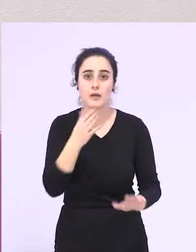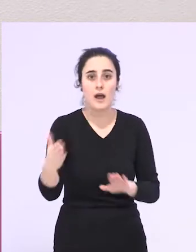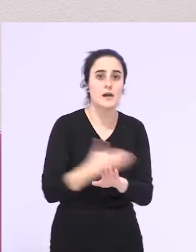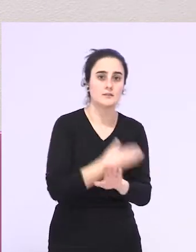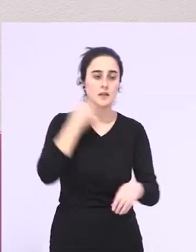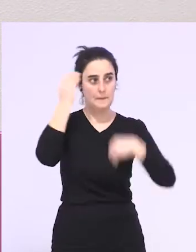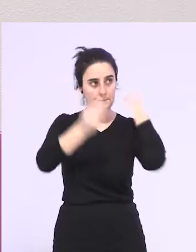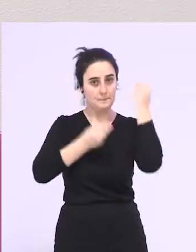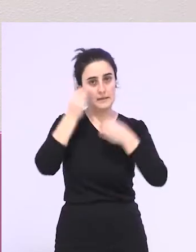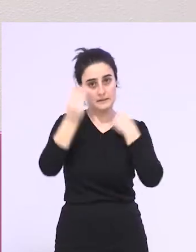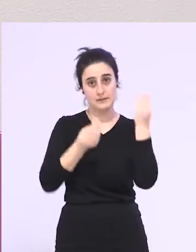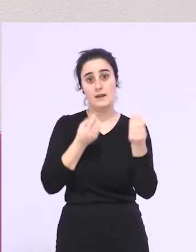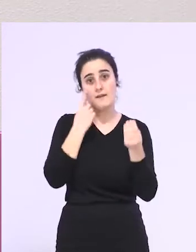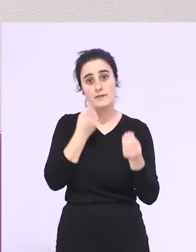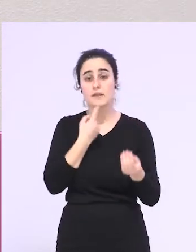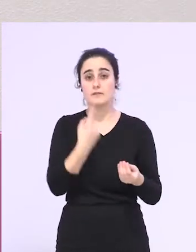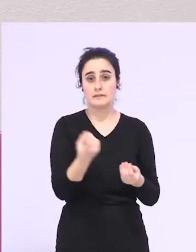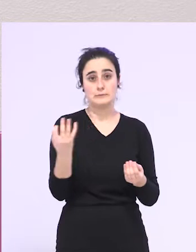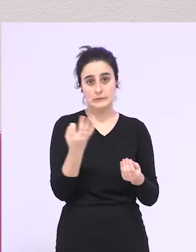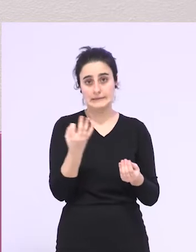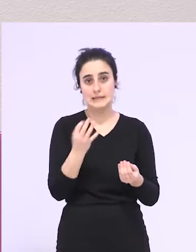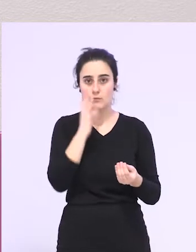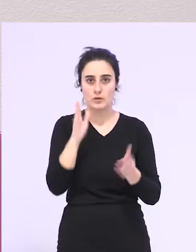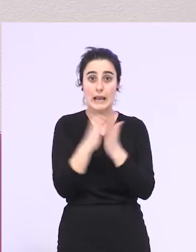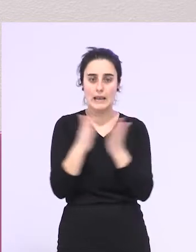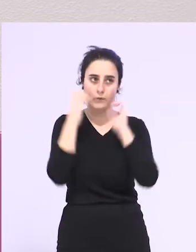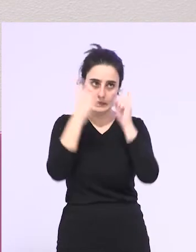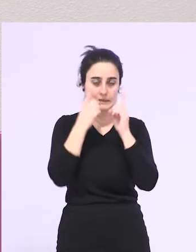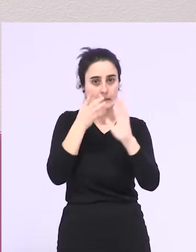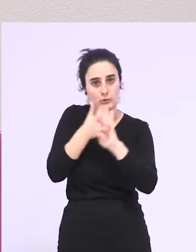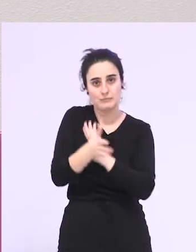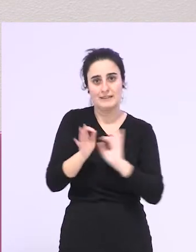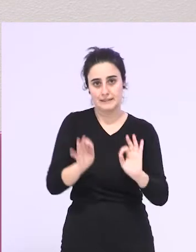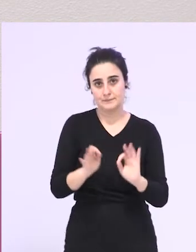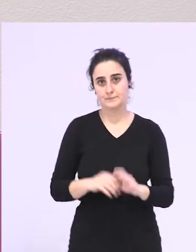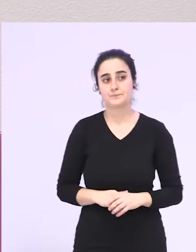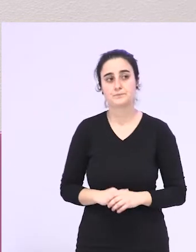hori da ba, liburuan egiten saiatzen izena. Bueno,